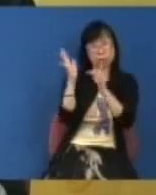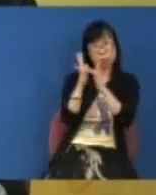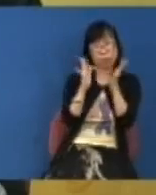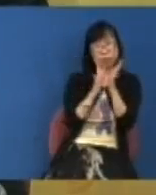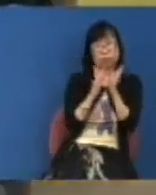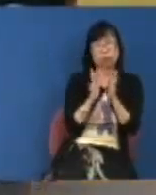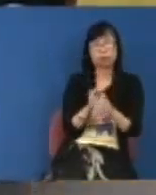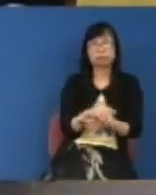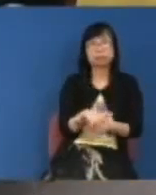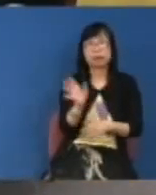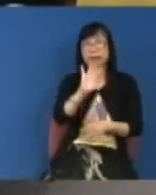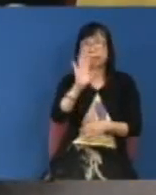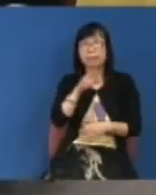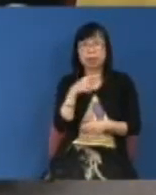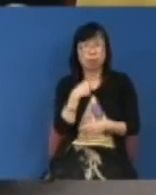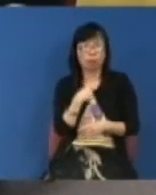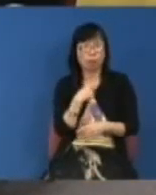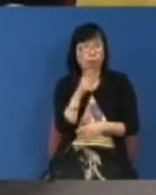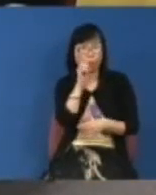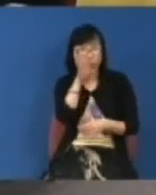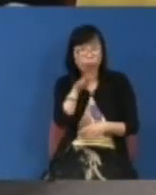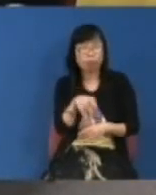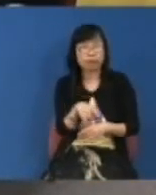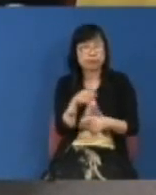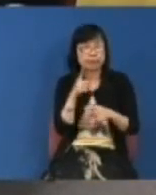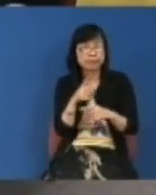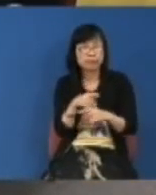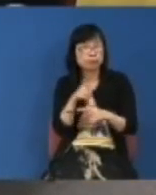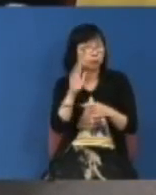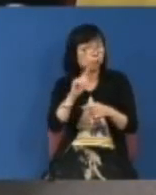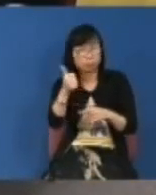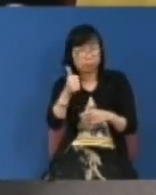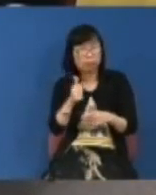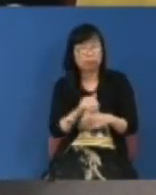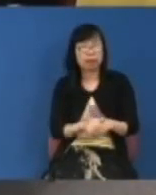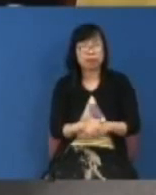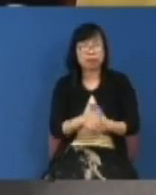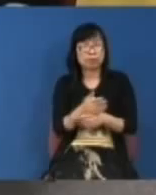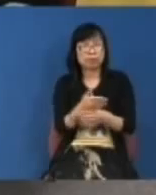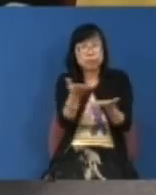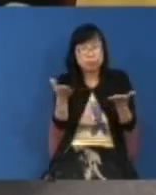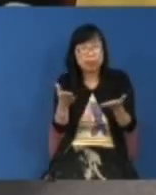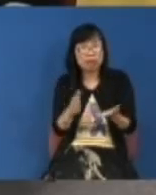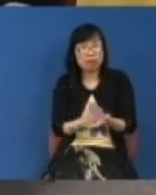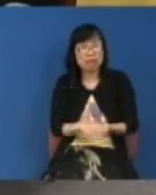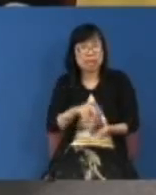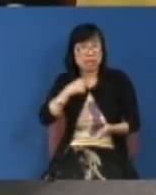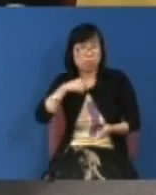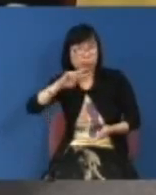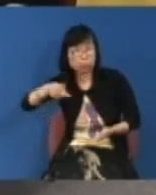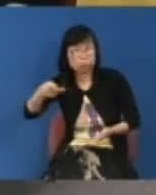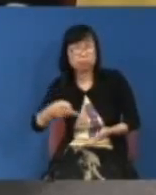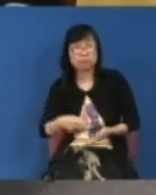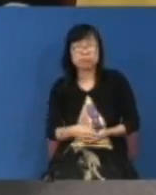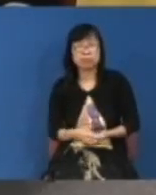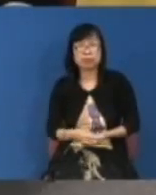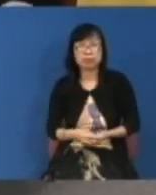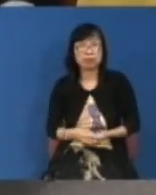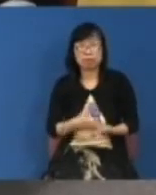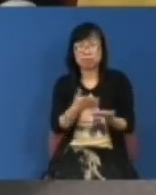我即係我咁講，我唔係話我啱曬，可能我係錯。咁、okay. 你各位阿姐阿哥，你嚟糾正一下我啦。而家就嚟過